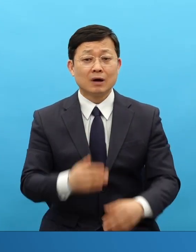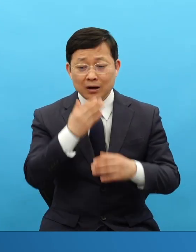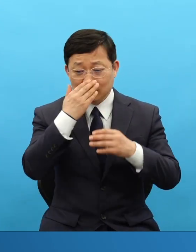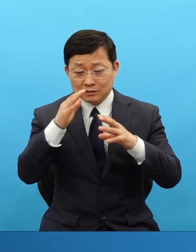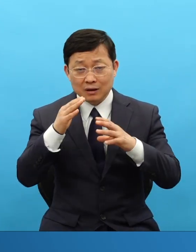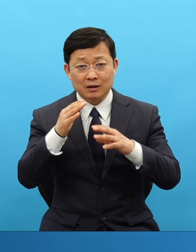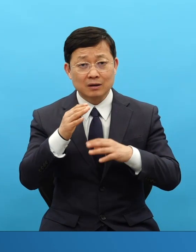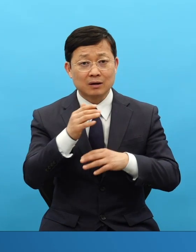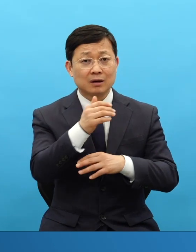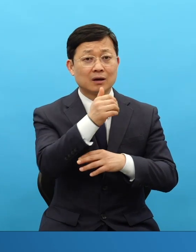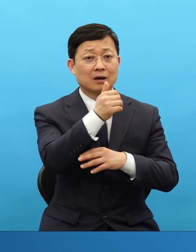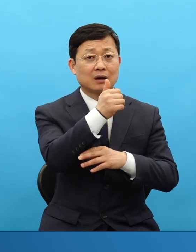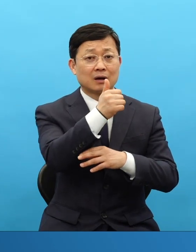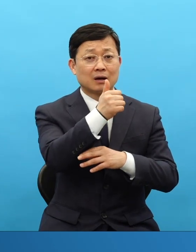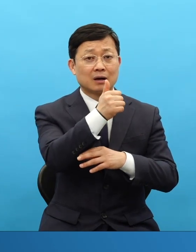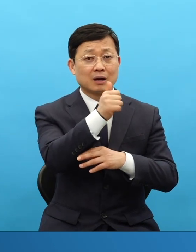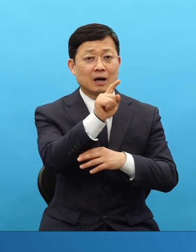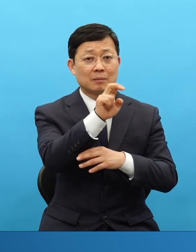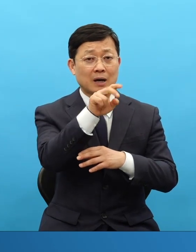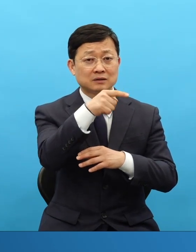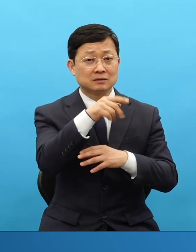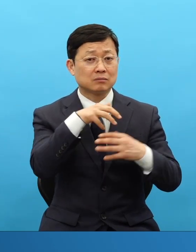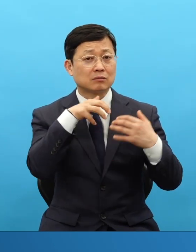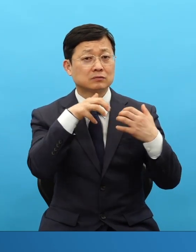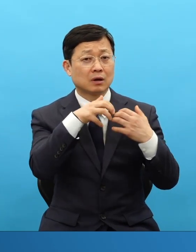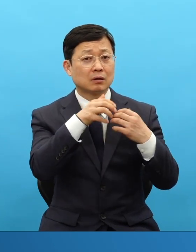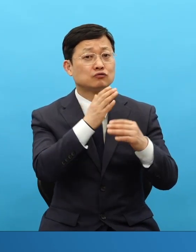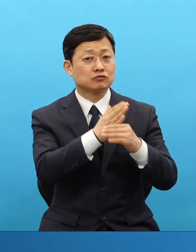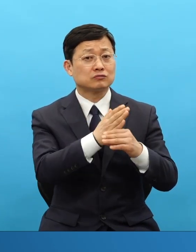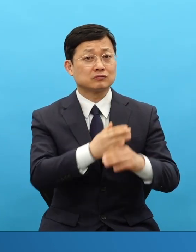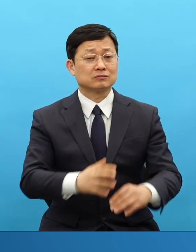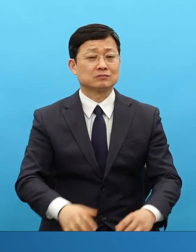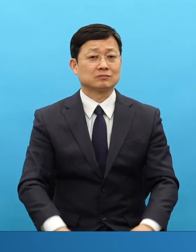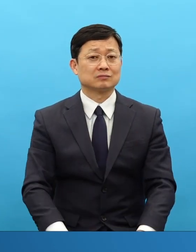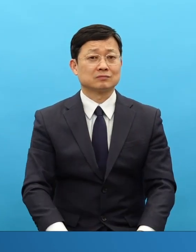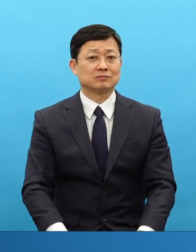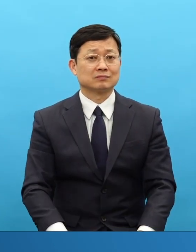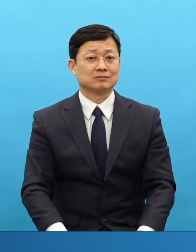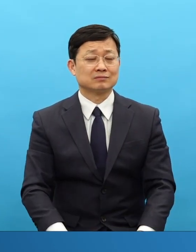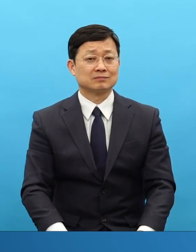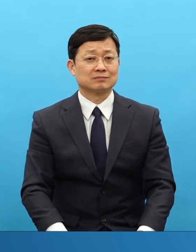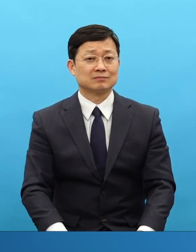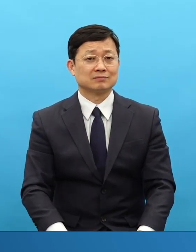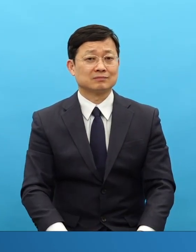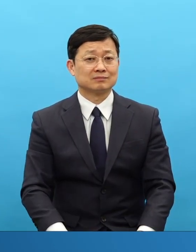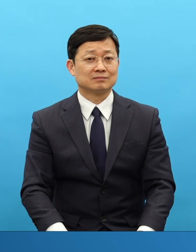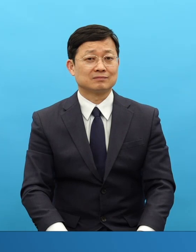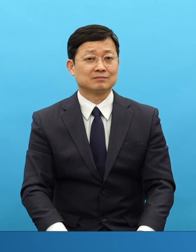이스라엘하고 팔레스틴, 하마스 싸움 붙었고요. 지금